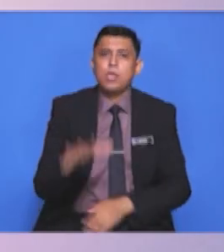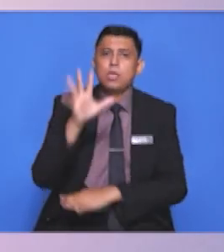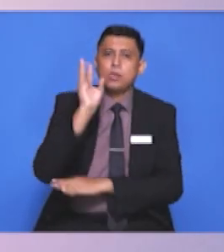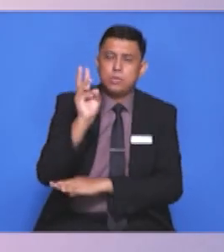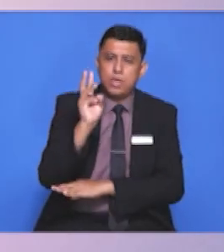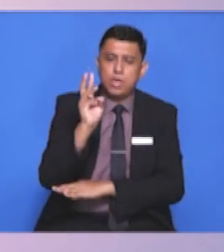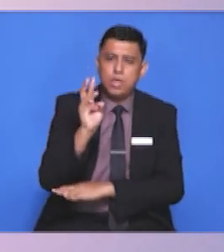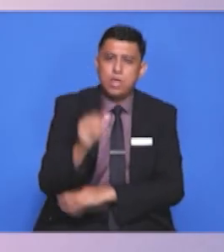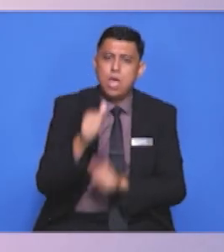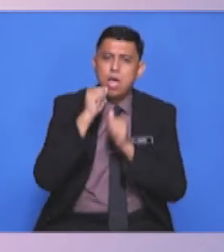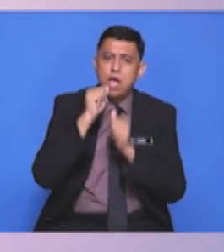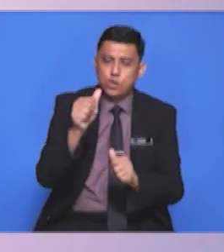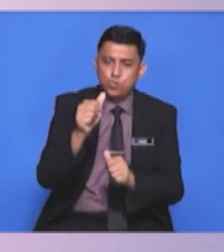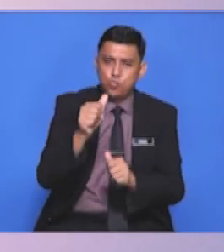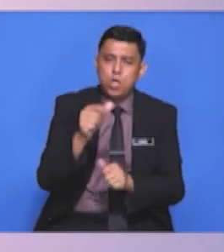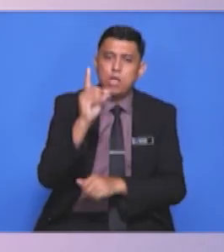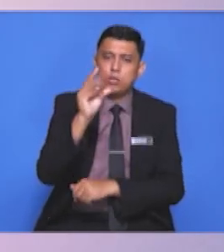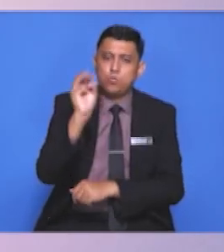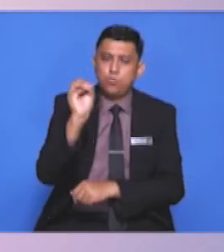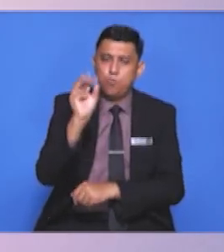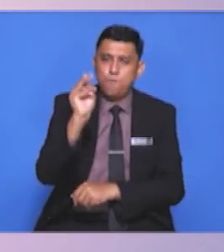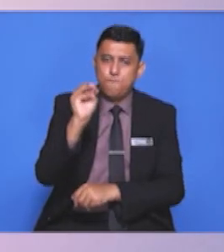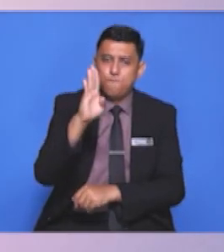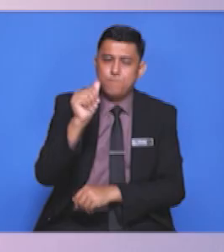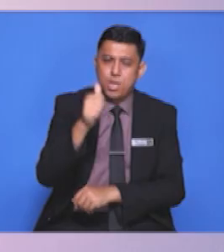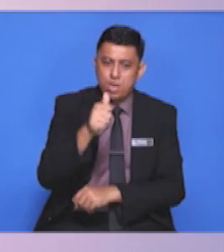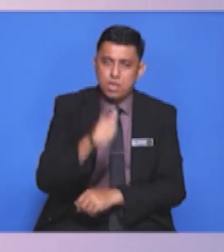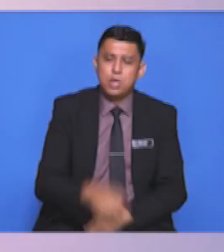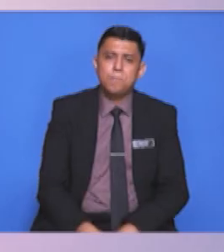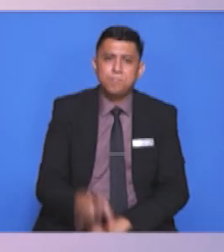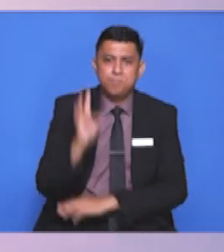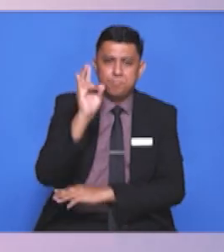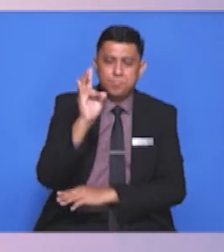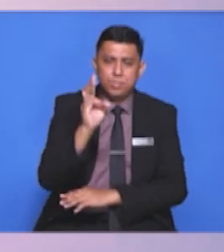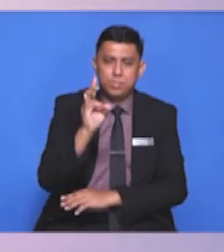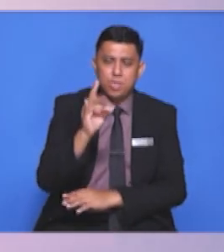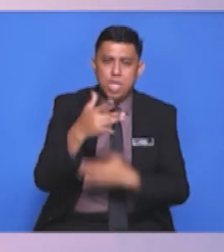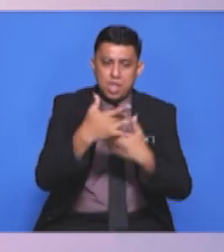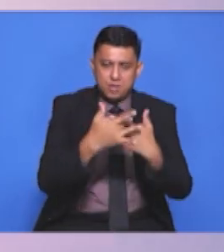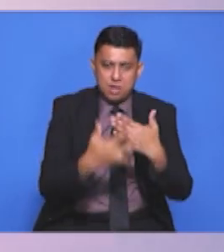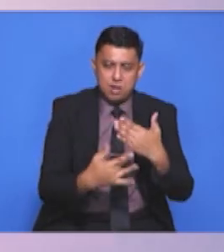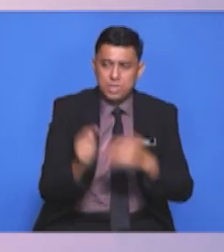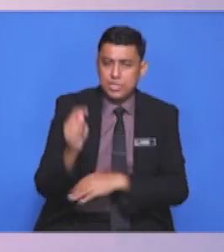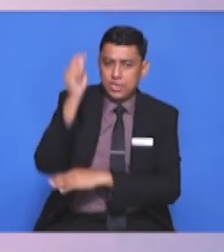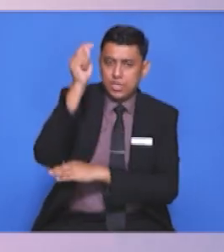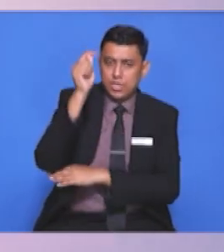adu domba ketujuh darah tinggi